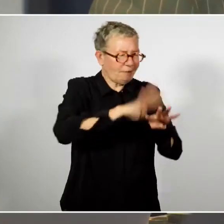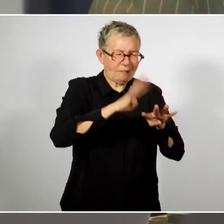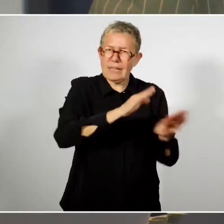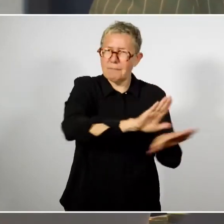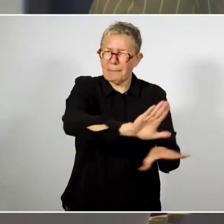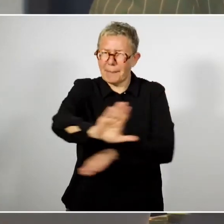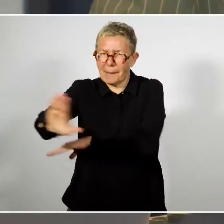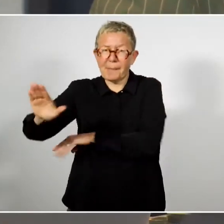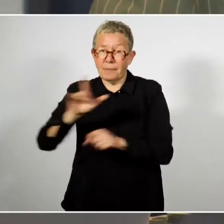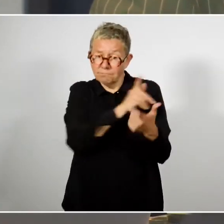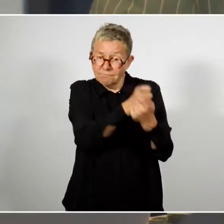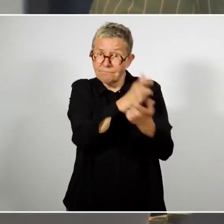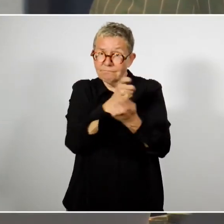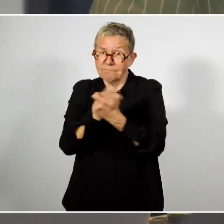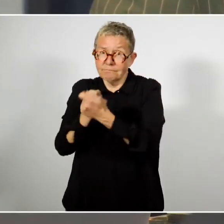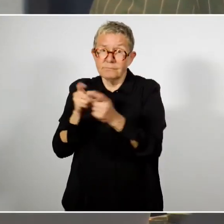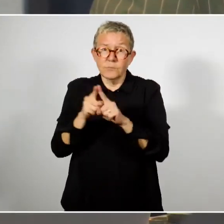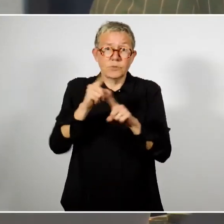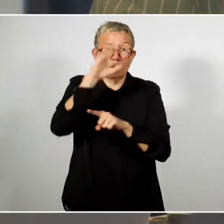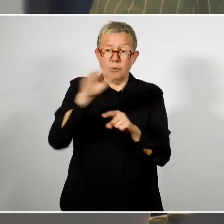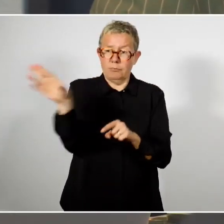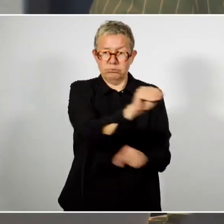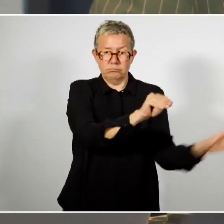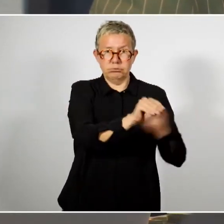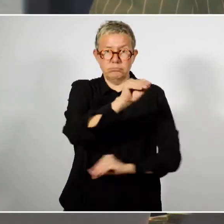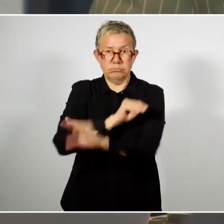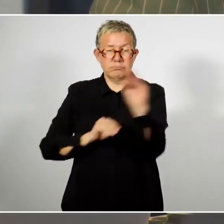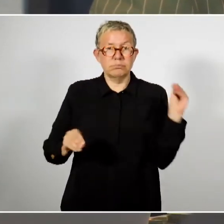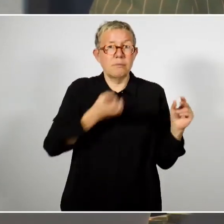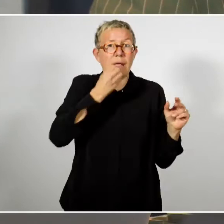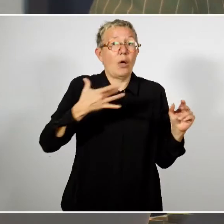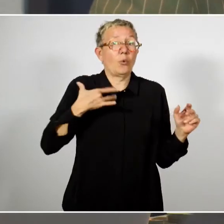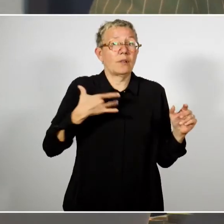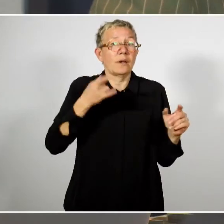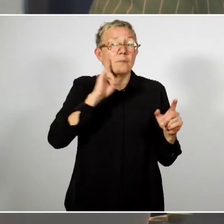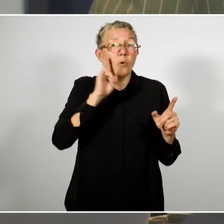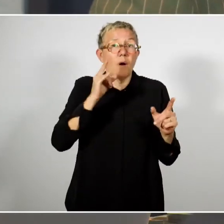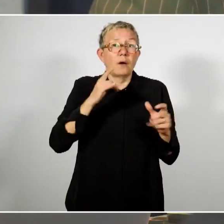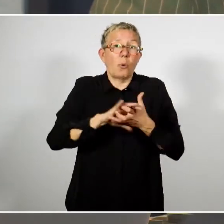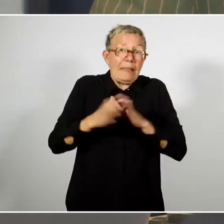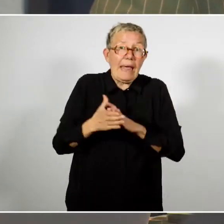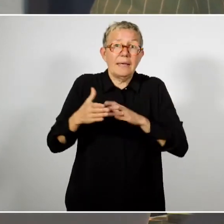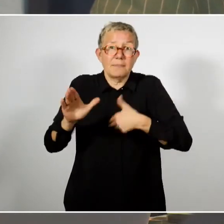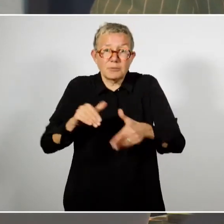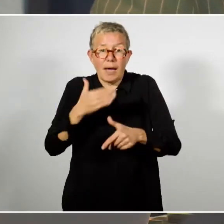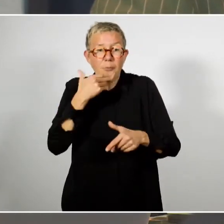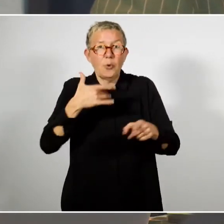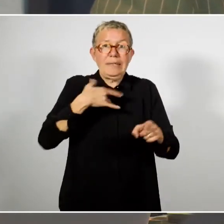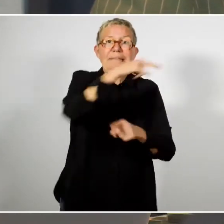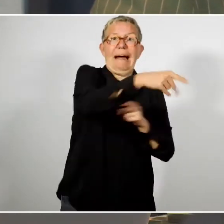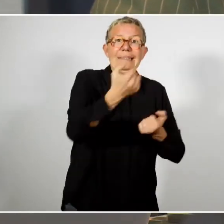aussi d'organiser la transversalité entre les différents services. Et oui, c'est toujours bien utile parce que quelquefois c'est compliqué et ça ne marche pas. Et